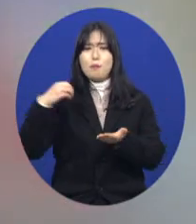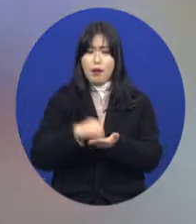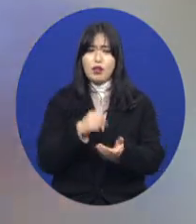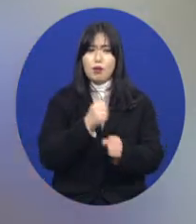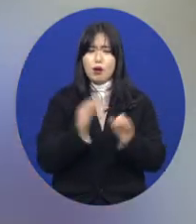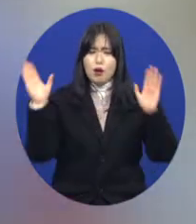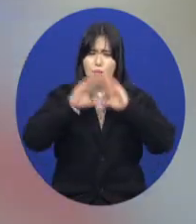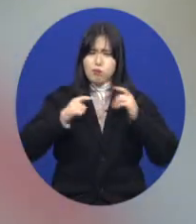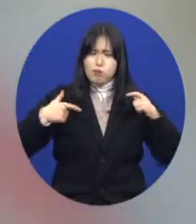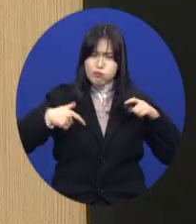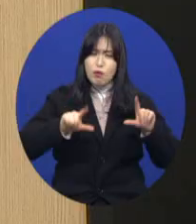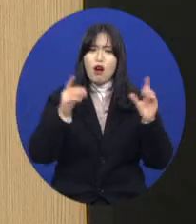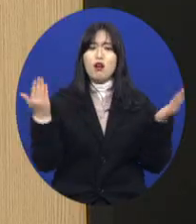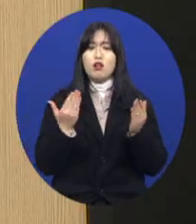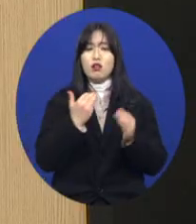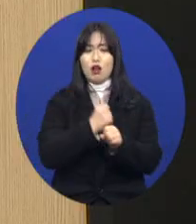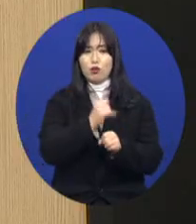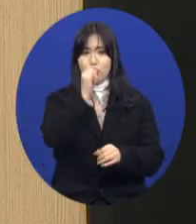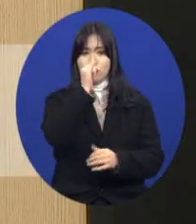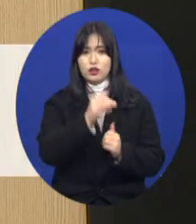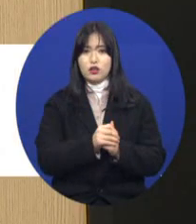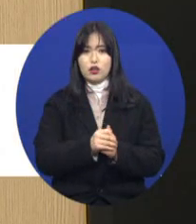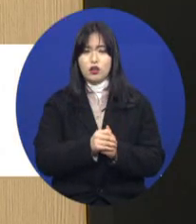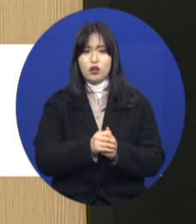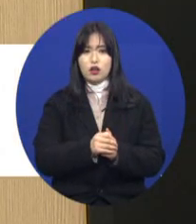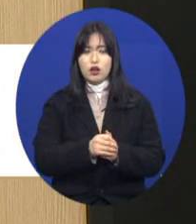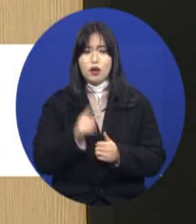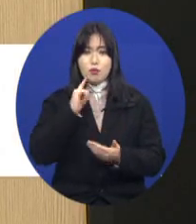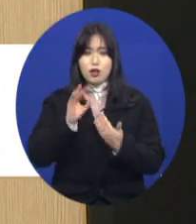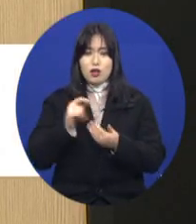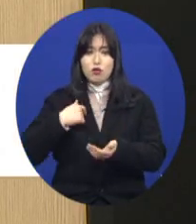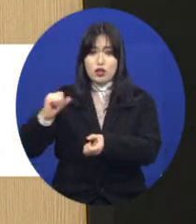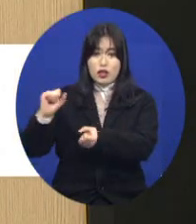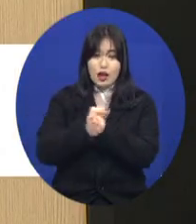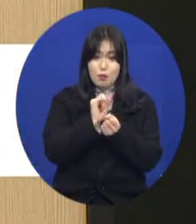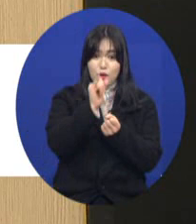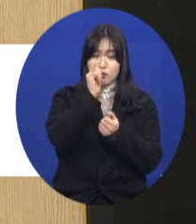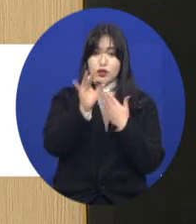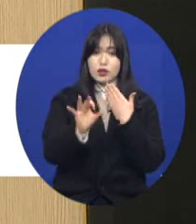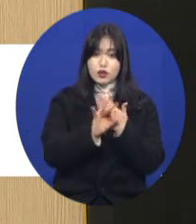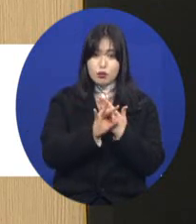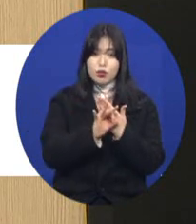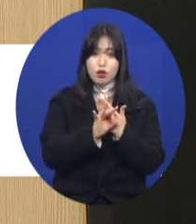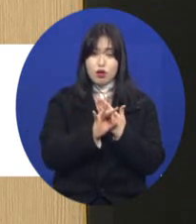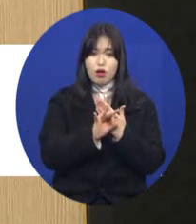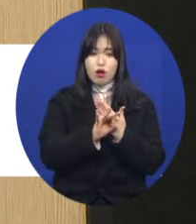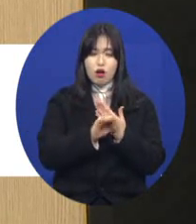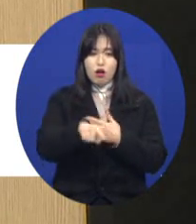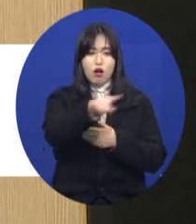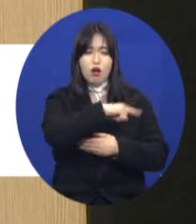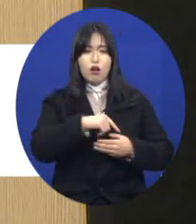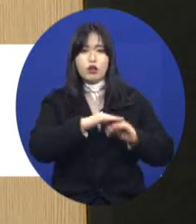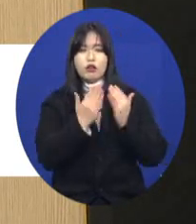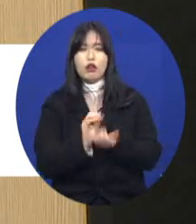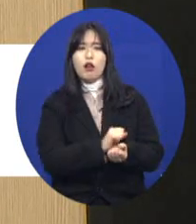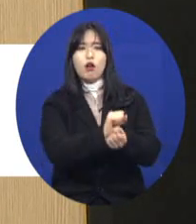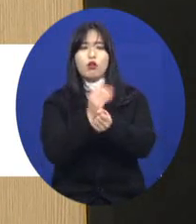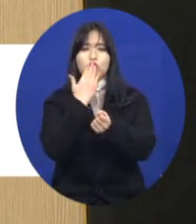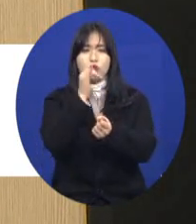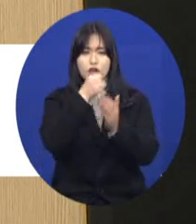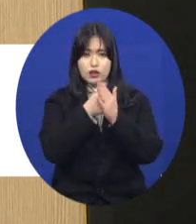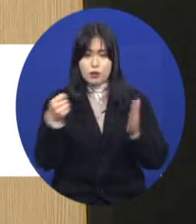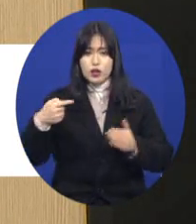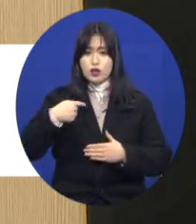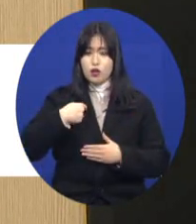부지기수 감염이 돼 버리면 실험 제 전체가 이제 오염이 되버리는 거니까 저희 연구원